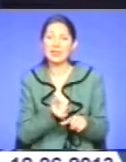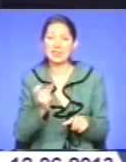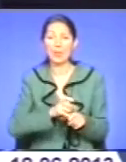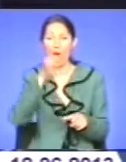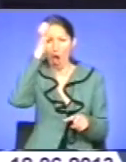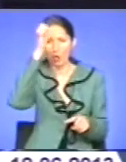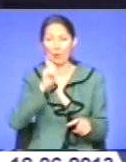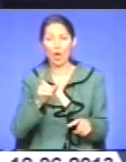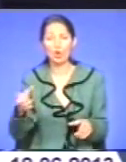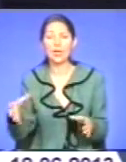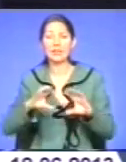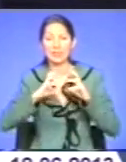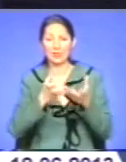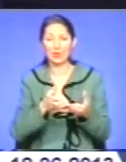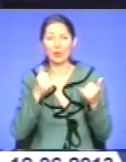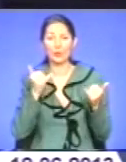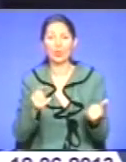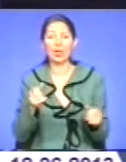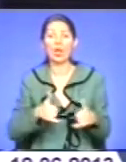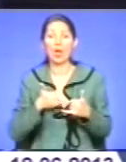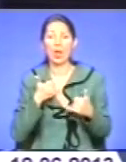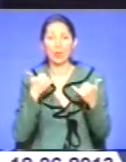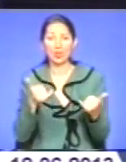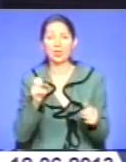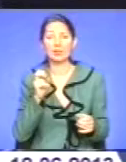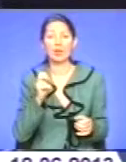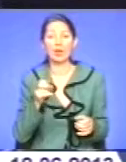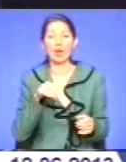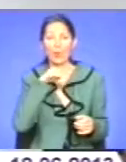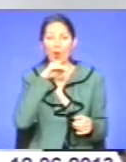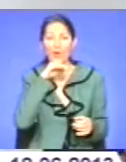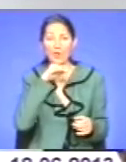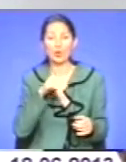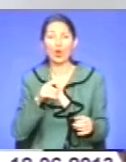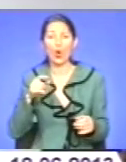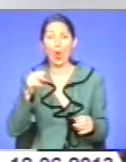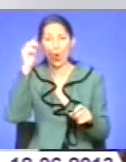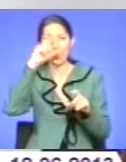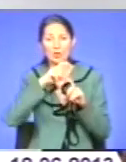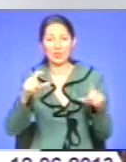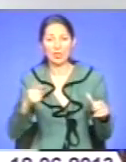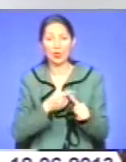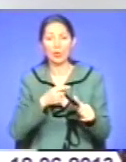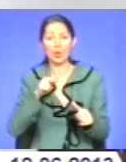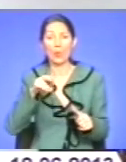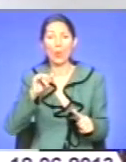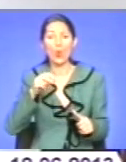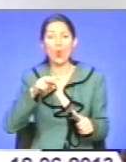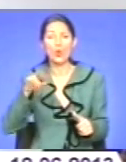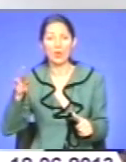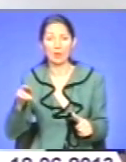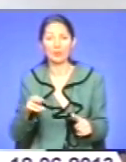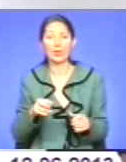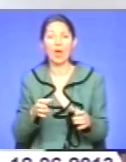почесний професор Тернопільського технічного університету імені Івана Полюя. Якісна освіта, наукові здобутки та колективний